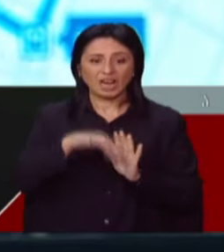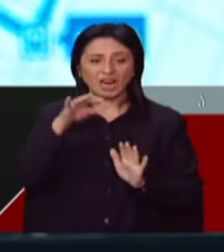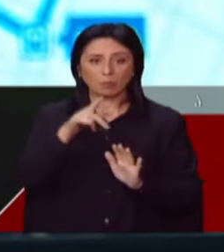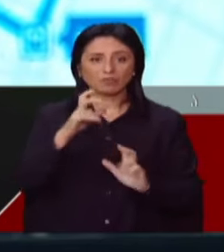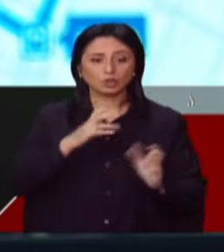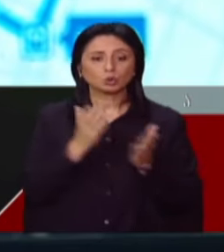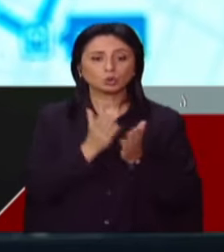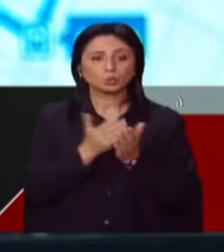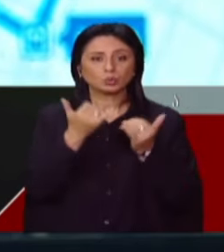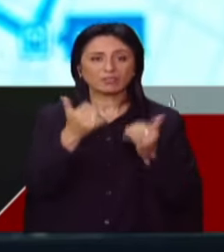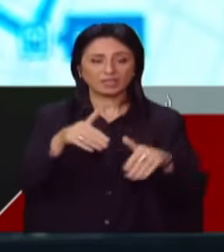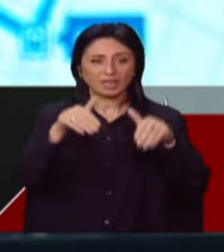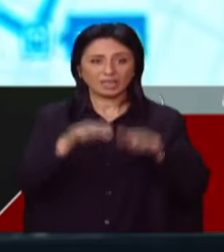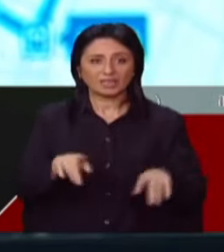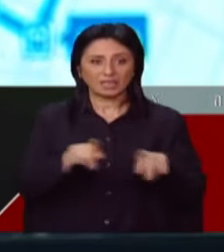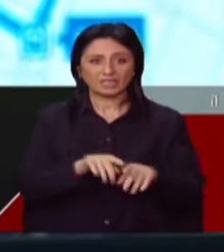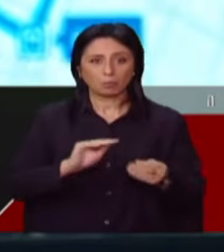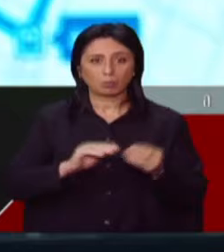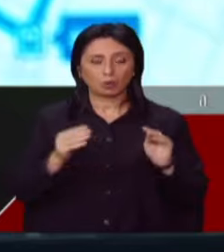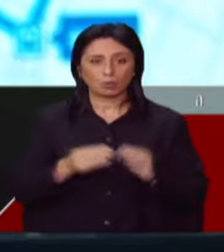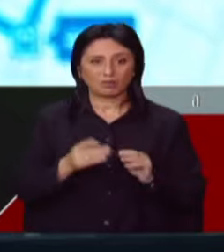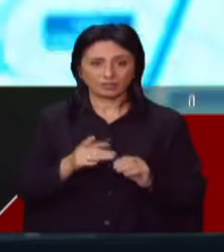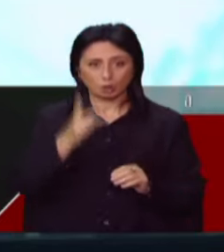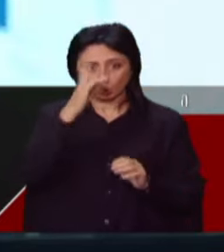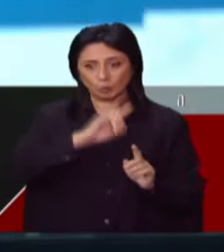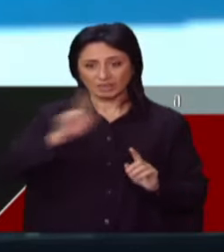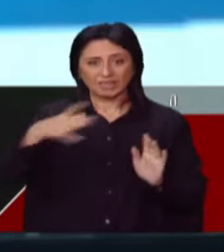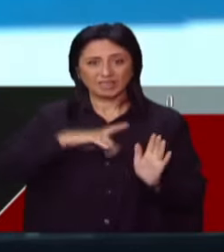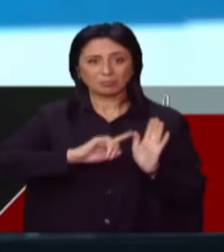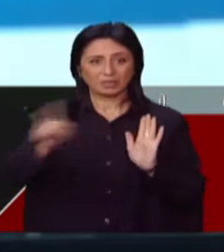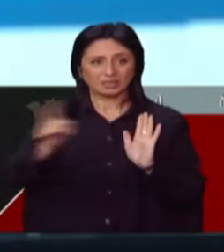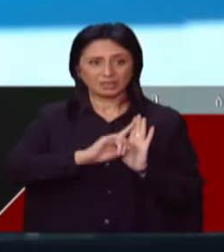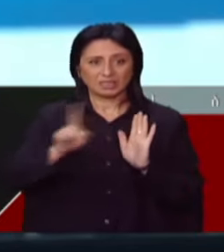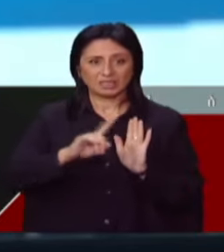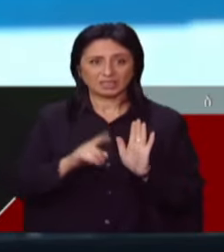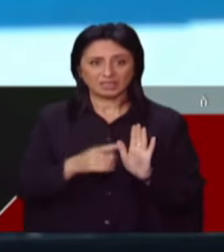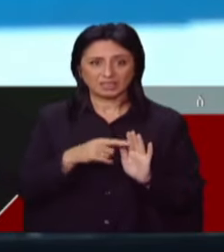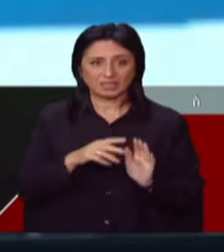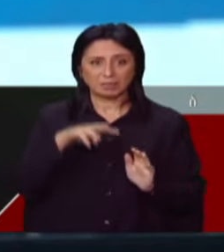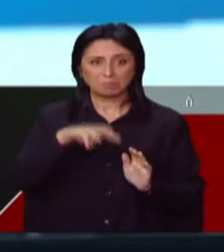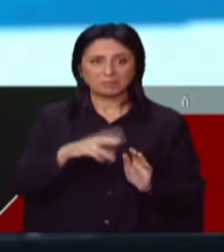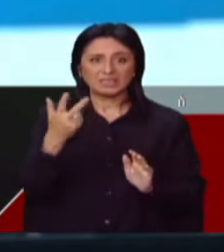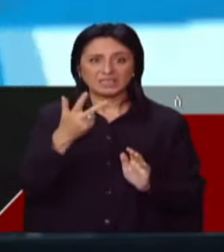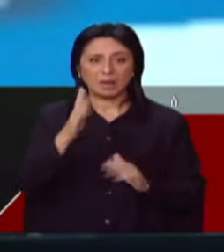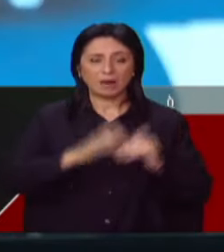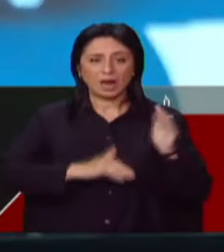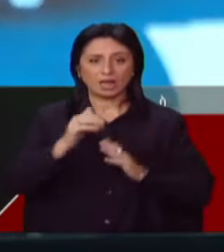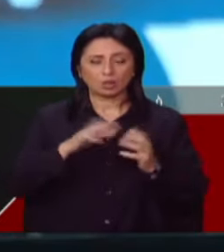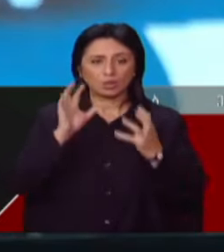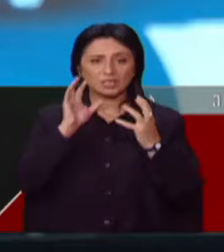კი სტუდენტებისთვის, გადაწყდა ისეთი პრობლემა, რომელიც რუსთავიდან თბილისის მიმართულებით M3 კატეგორიის